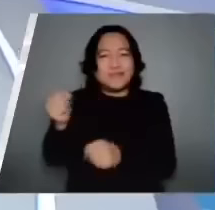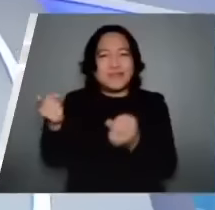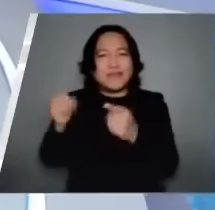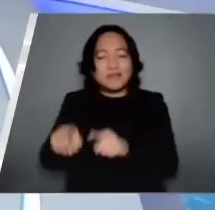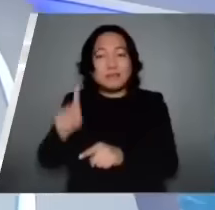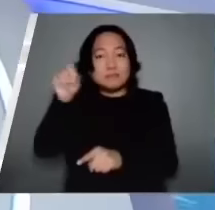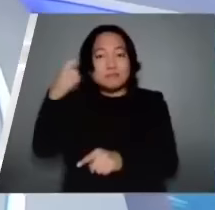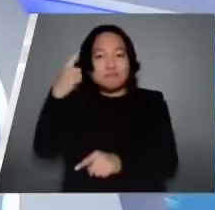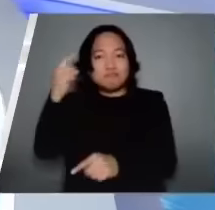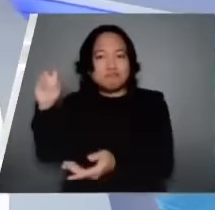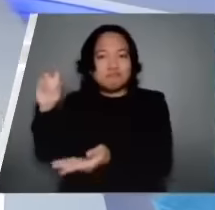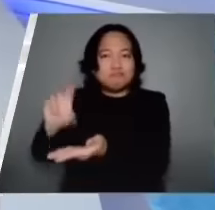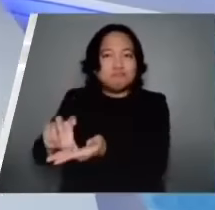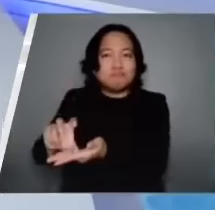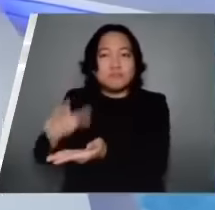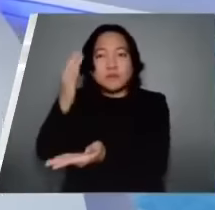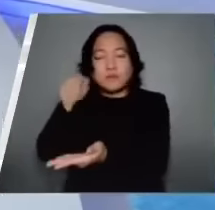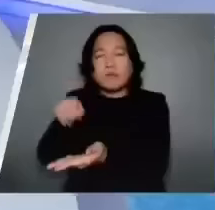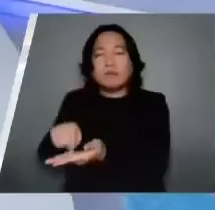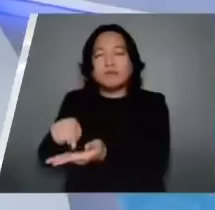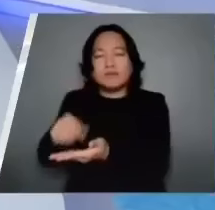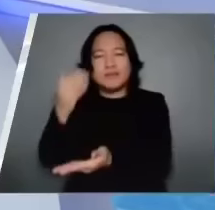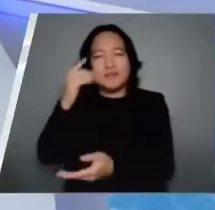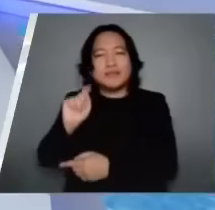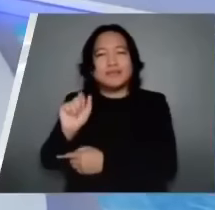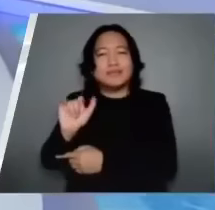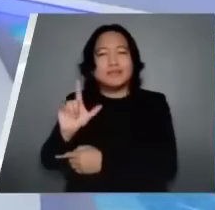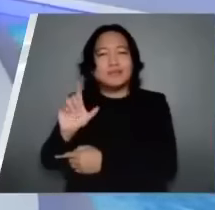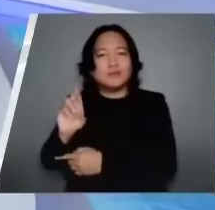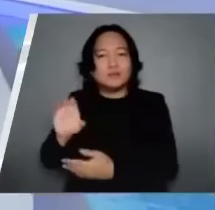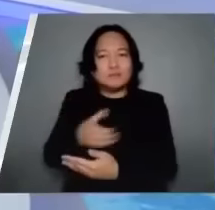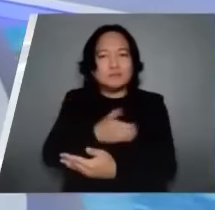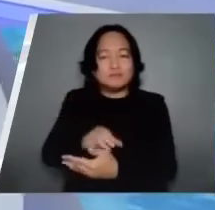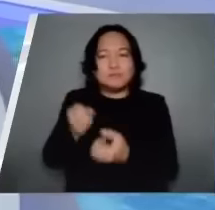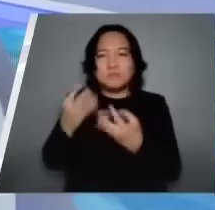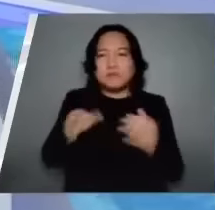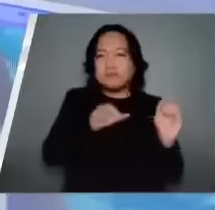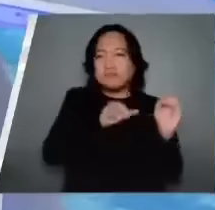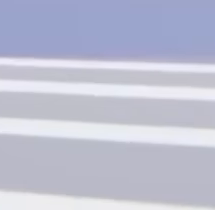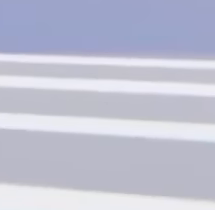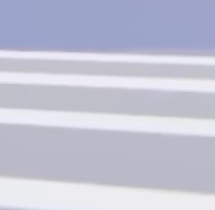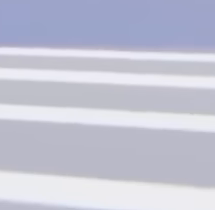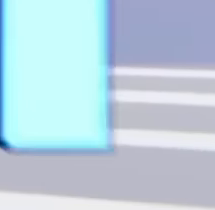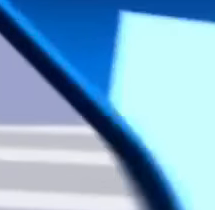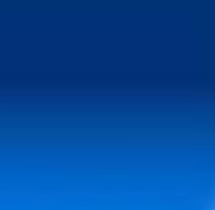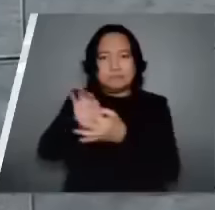para sa concert ni pop superstar Taylor Swift. Saksi si EJ Gomez.